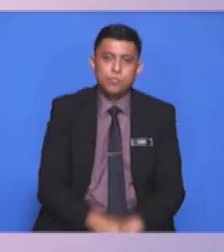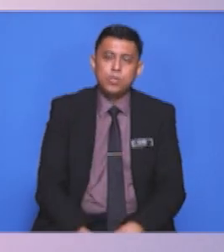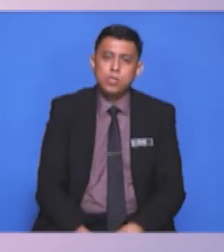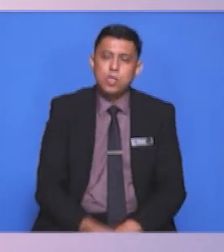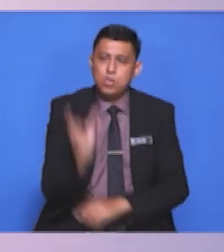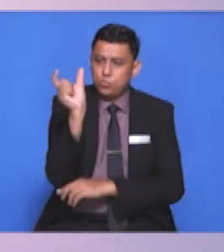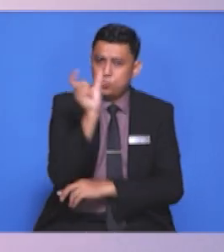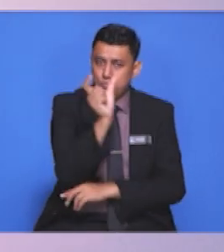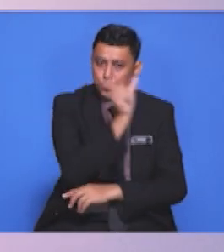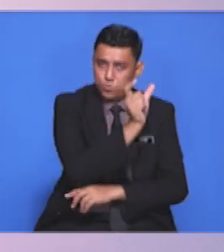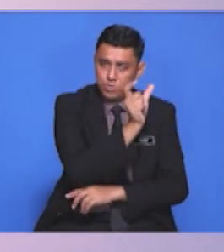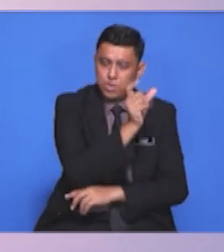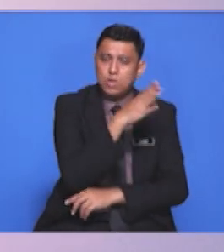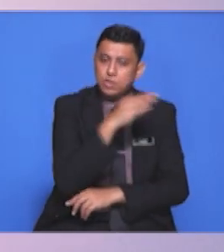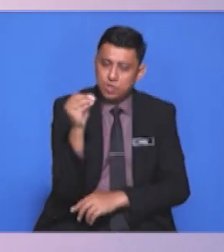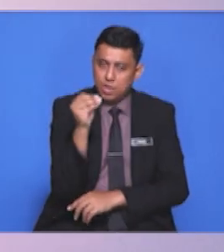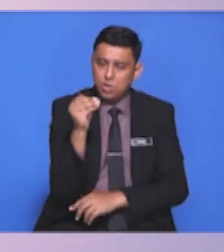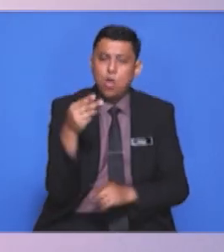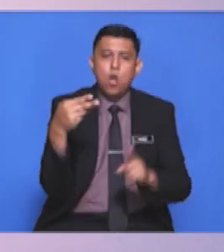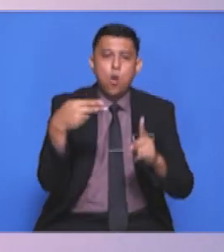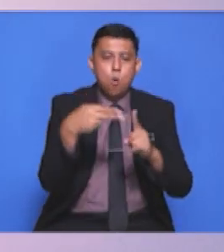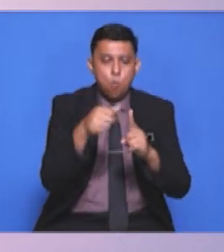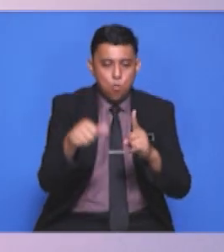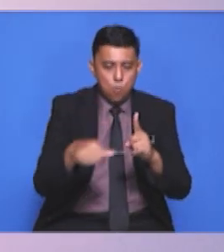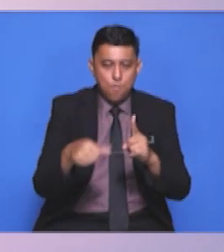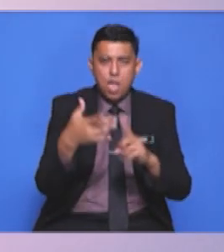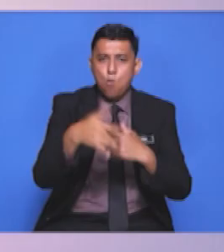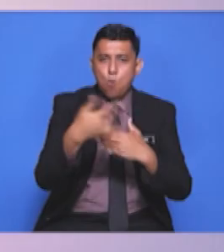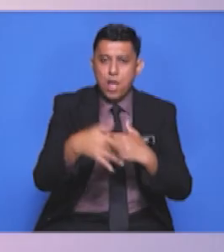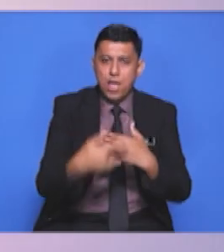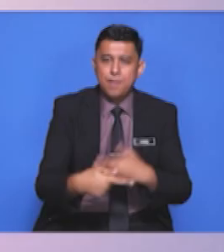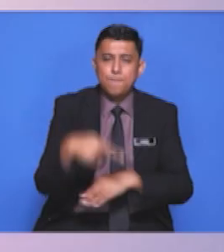suku kata dan huruf awal perkataan yaitu